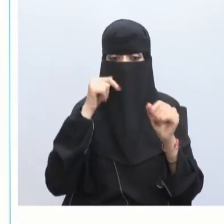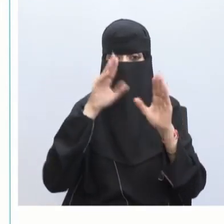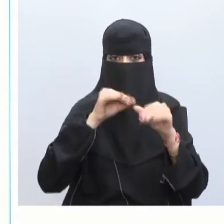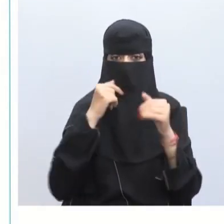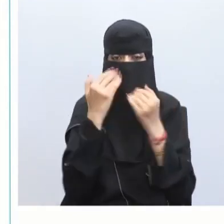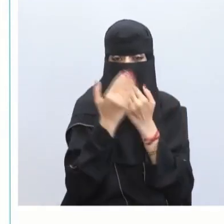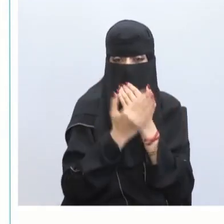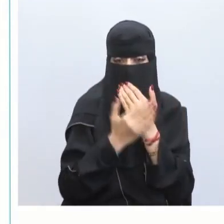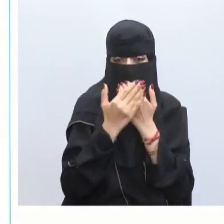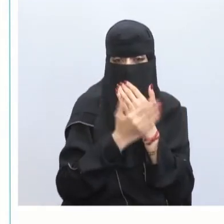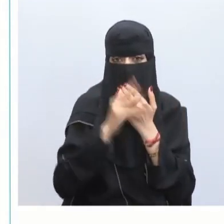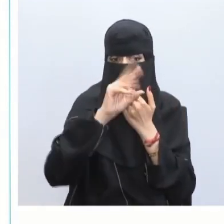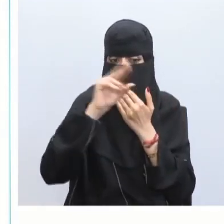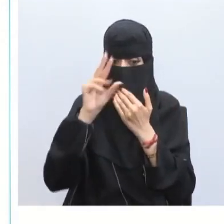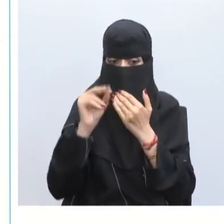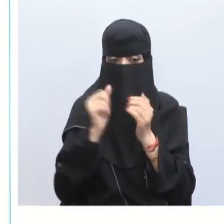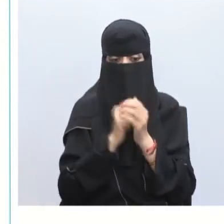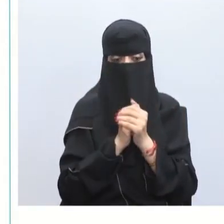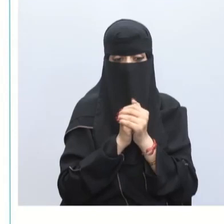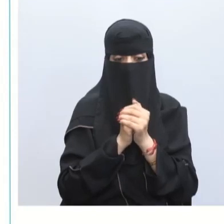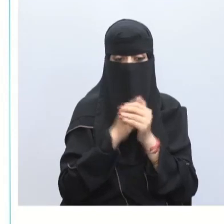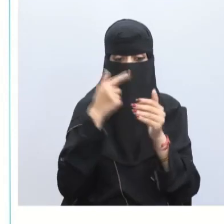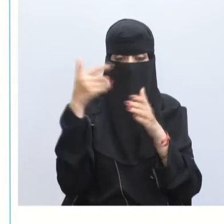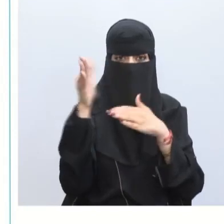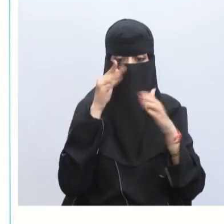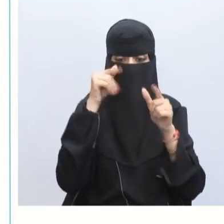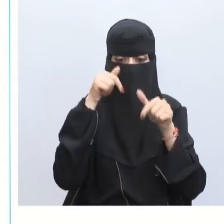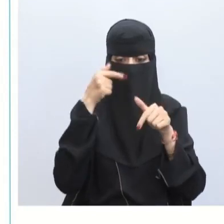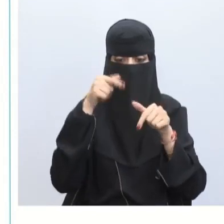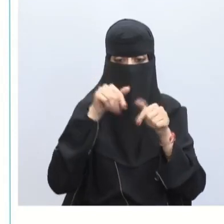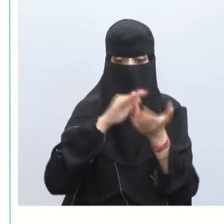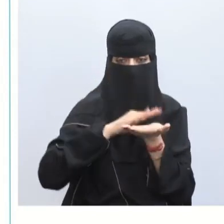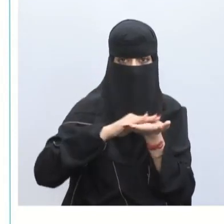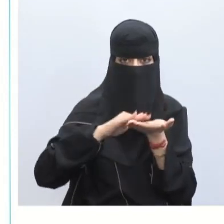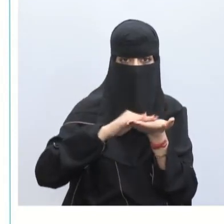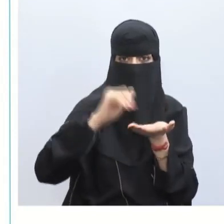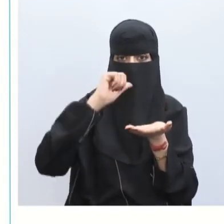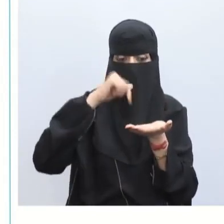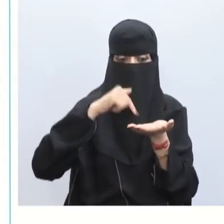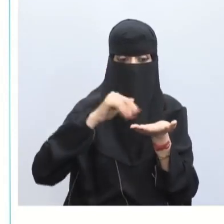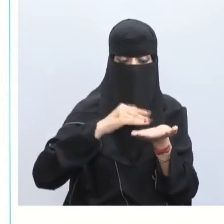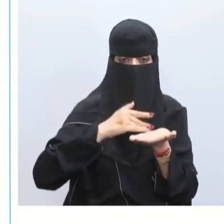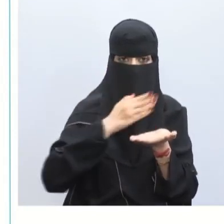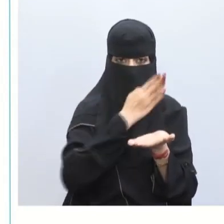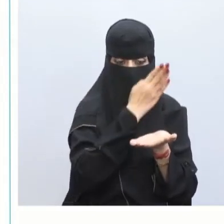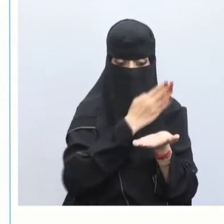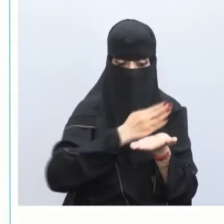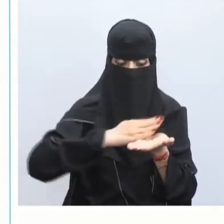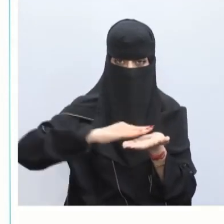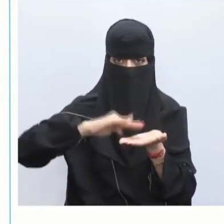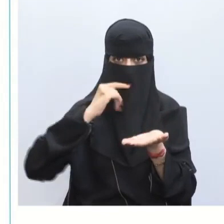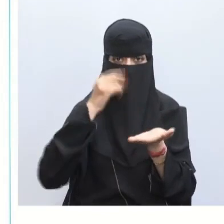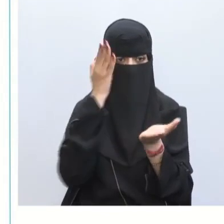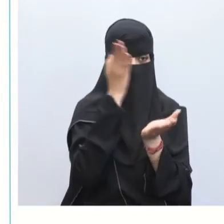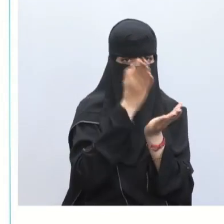دافئه تكون دافئه من العون المؤثره في المناخ اتجاه